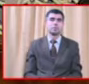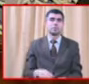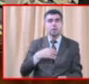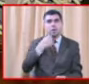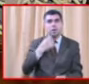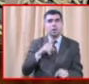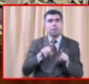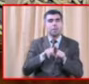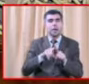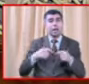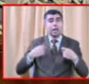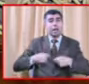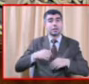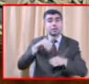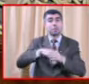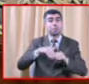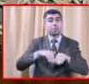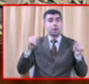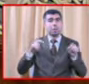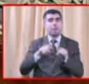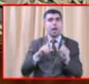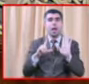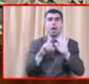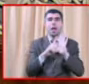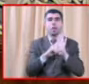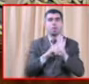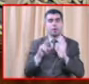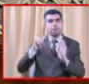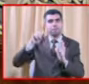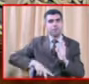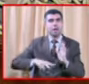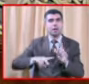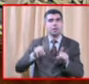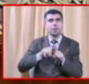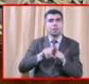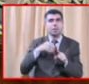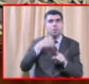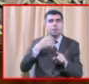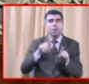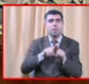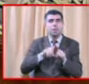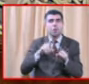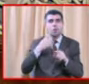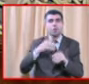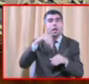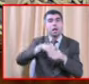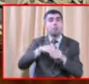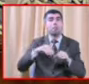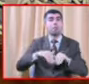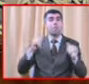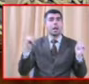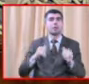السيد الرئيس، انا كنطالب بحقي باش نفهم شنو تيتقال داخل هذه القبه البرلمان. شكرا.